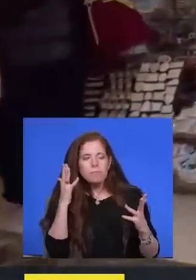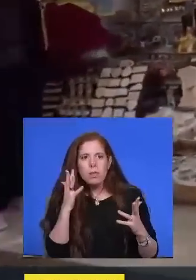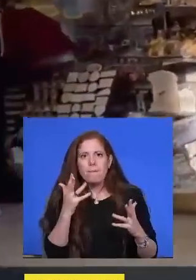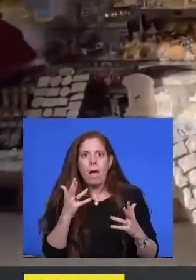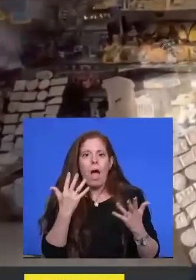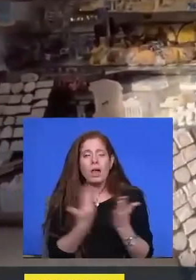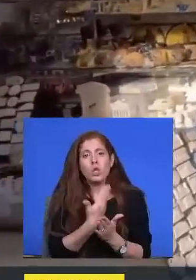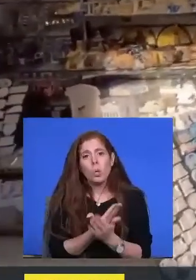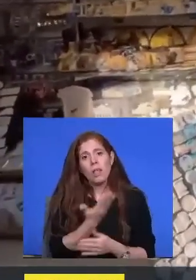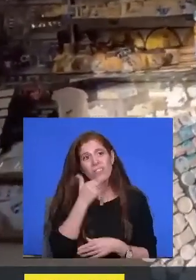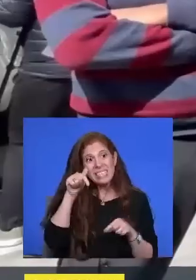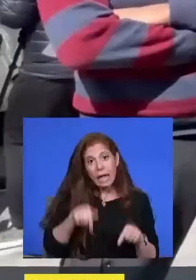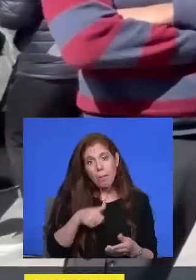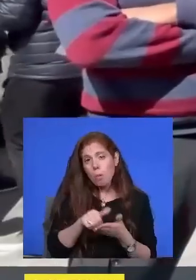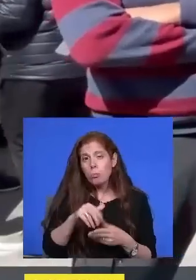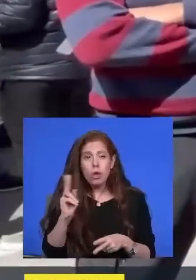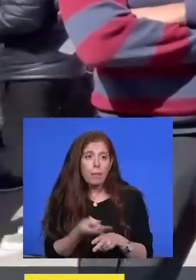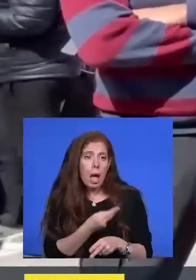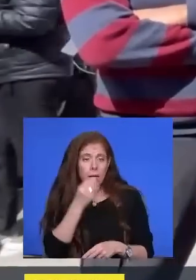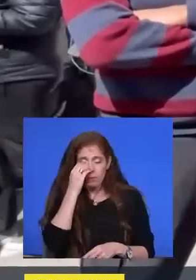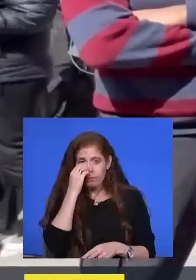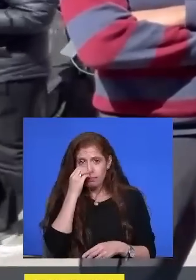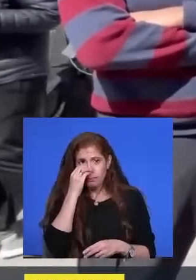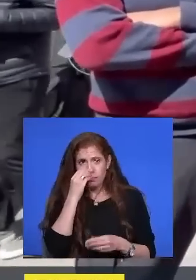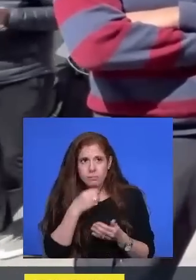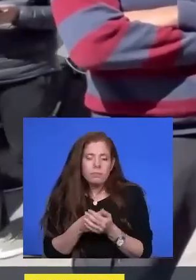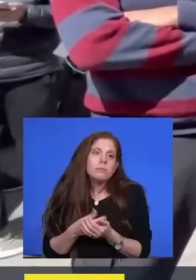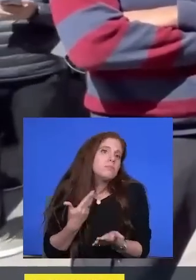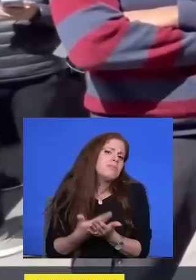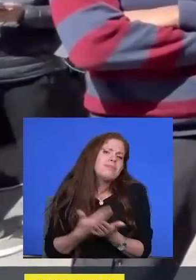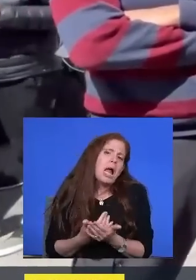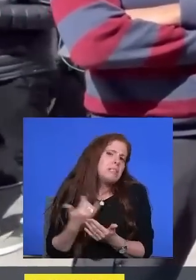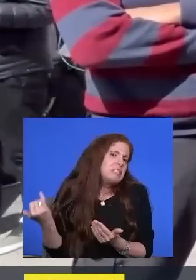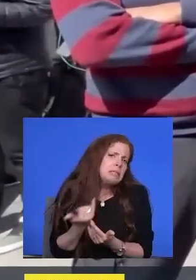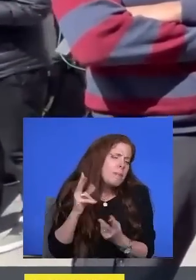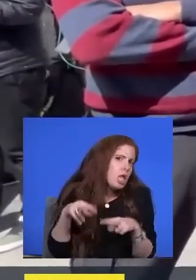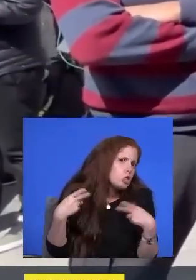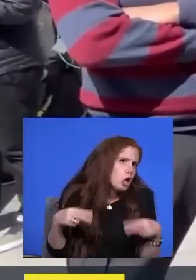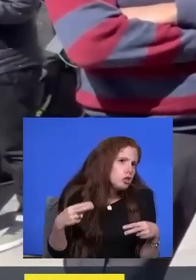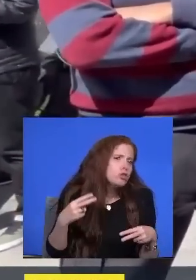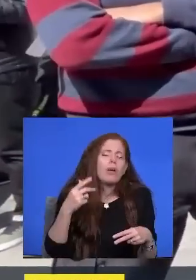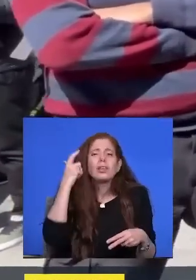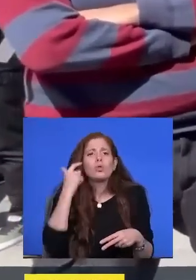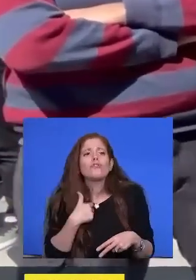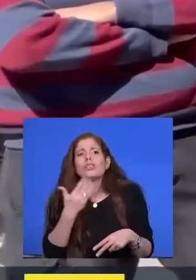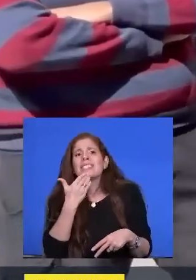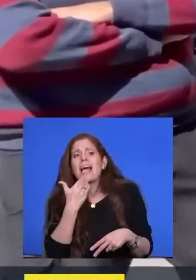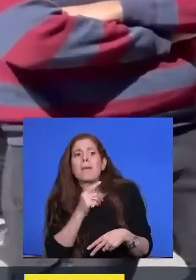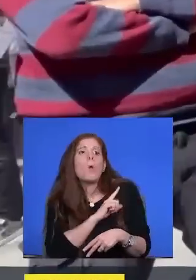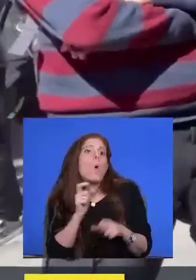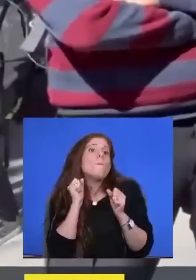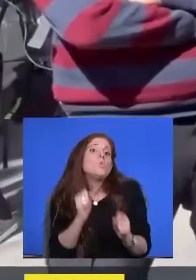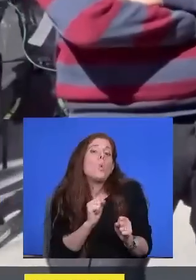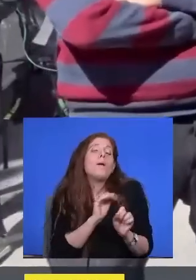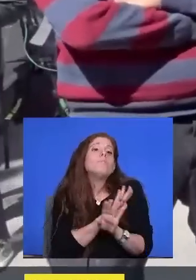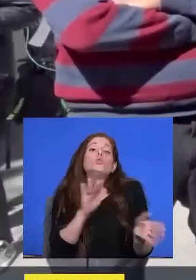כאן ממשיכים כרגיל. תכלס, תמיד קיים איזשהו חשש, שאני חושבת שישראלים לא בטוחים בגדול בשום מקום בעולם. זה